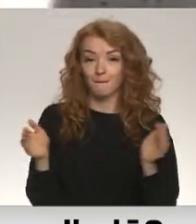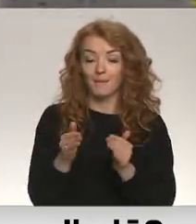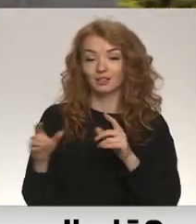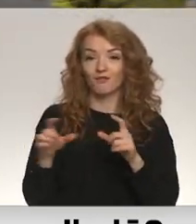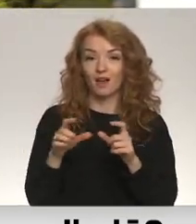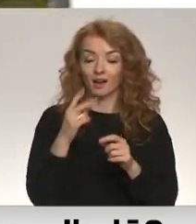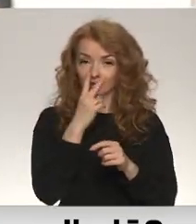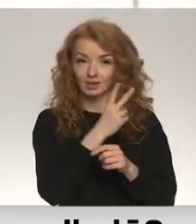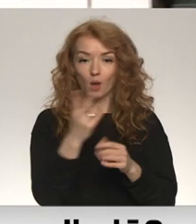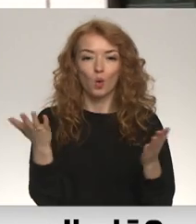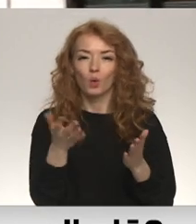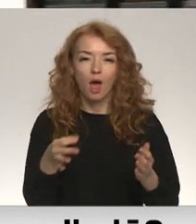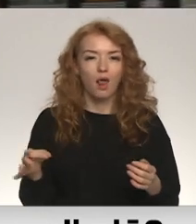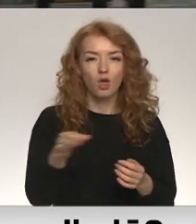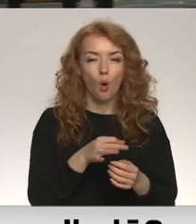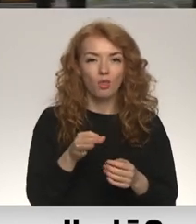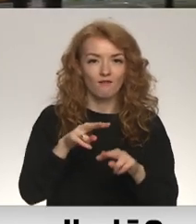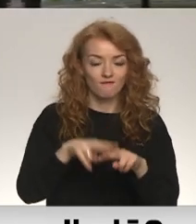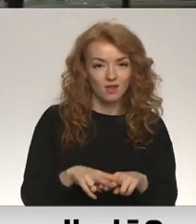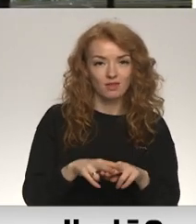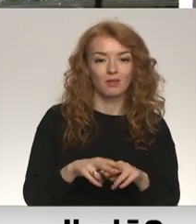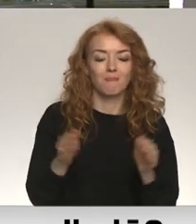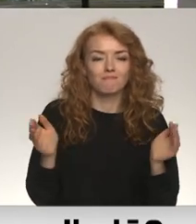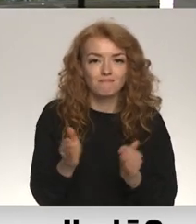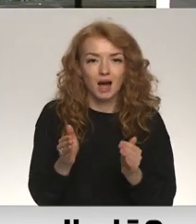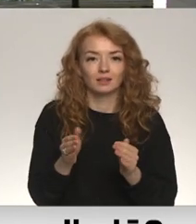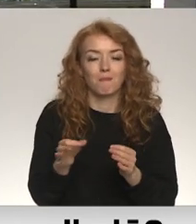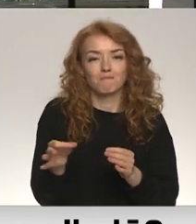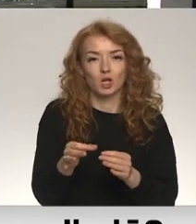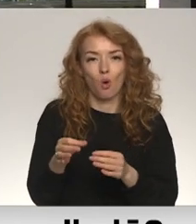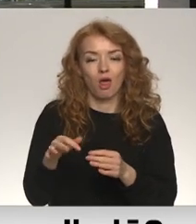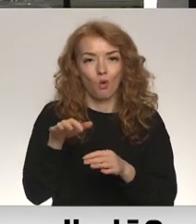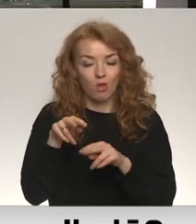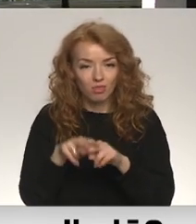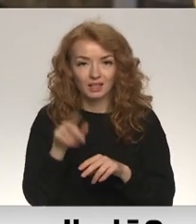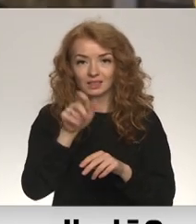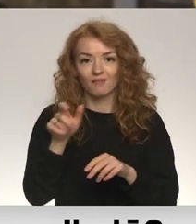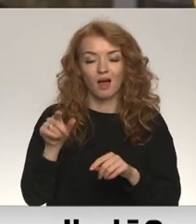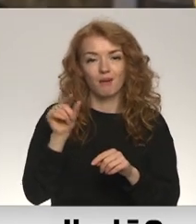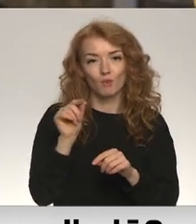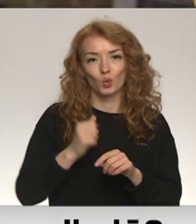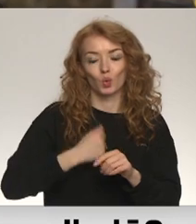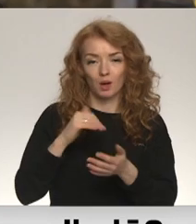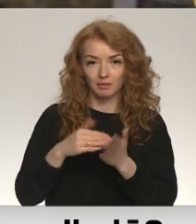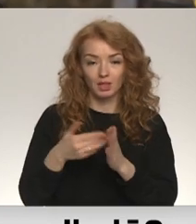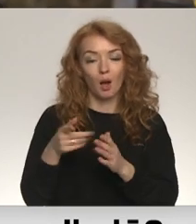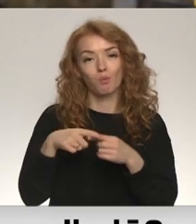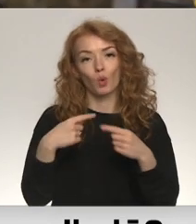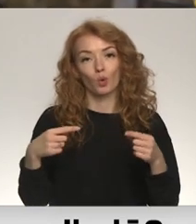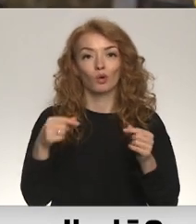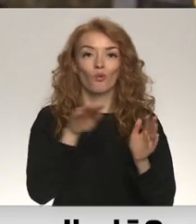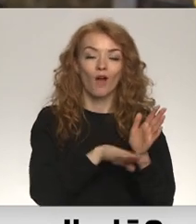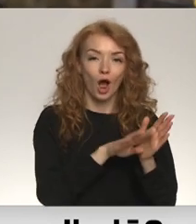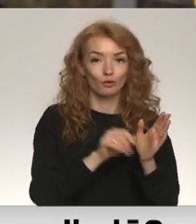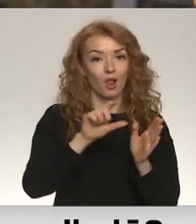jau skatās, kurā rajonā viņš ir. Vai viņš ir tādā mazā mikrorajonā, kur cilvēki nav tik pārtikuši, tad tie produkti ir vienkāršāki un